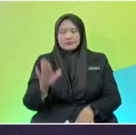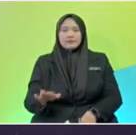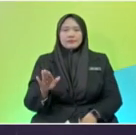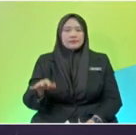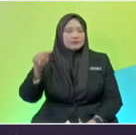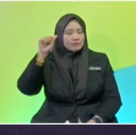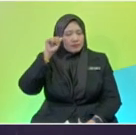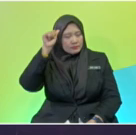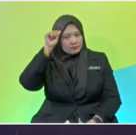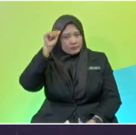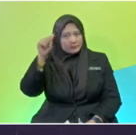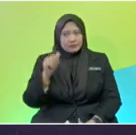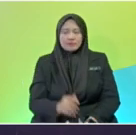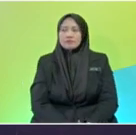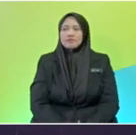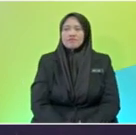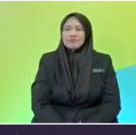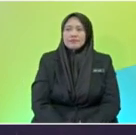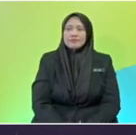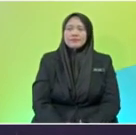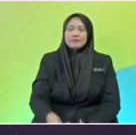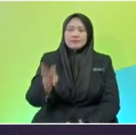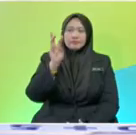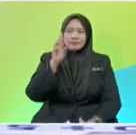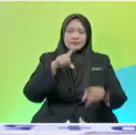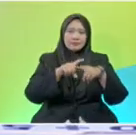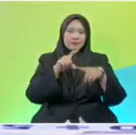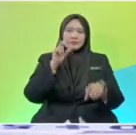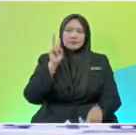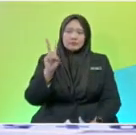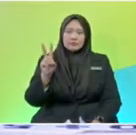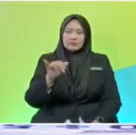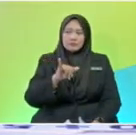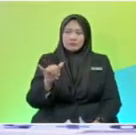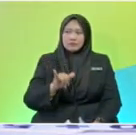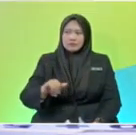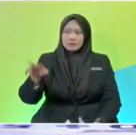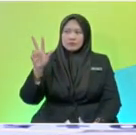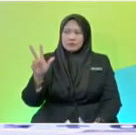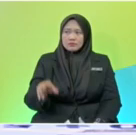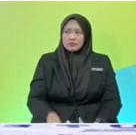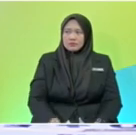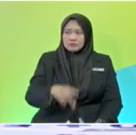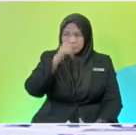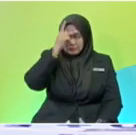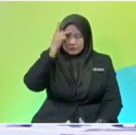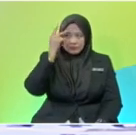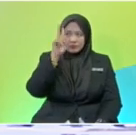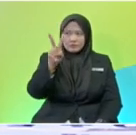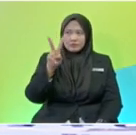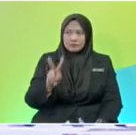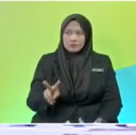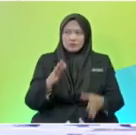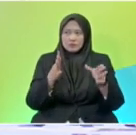jawaban di situ enam bagi dua jawabannya tiga dua orang murid itu dapat